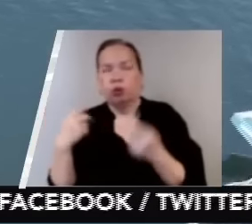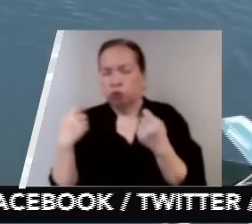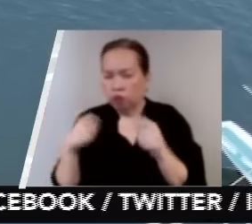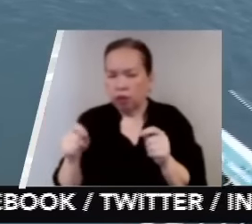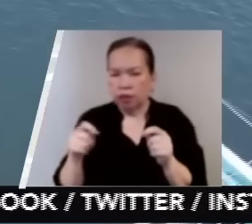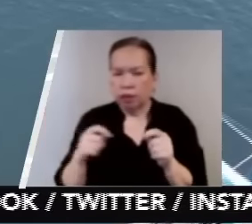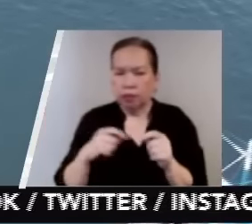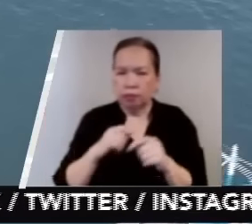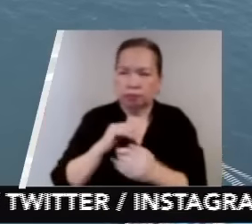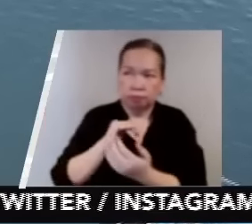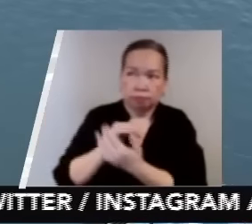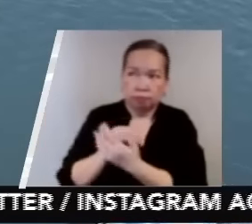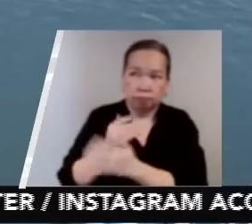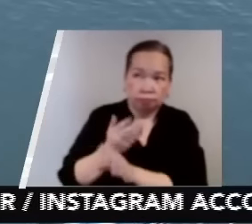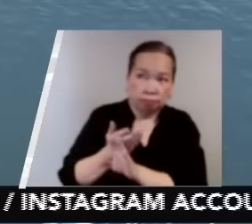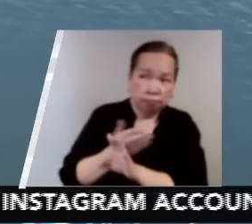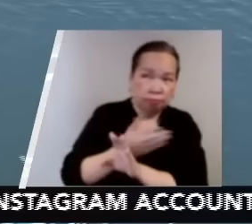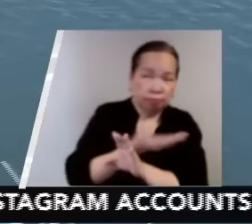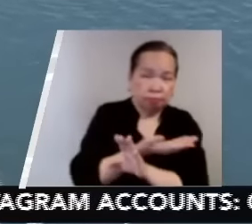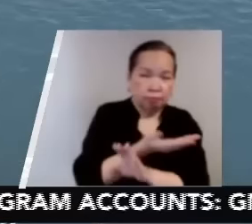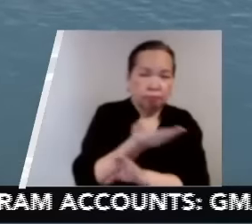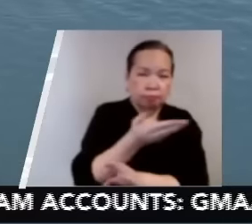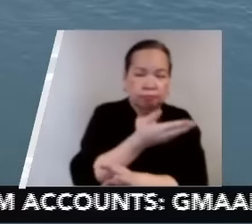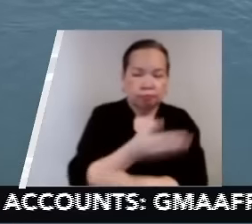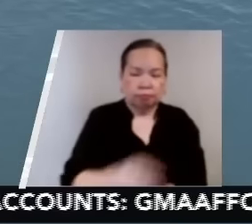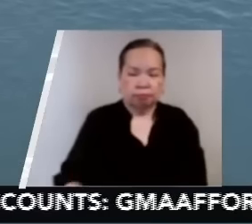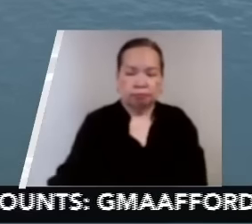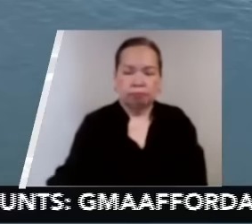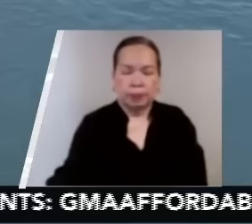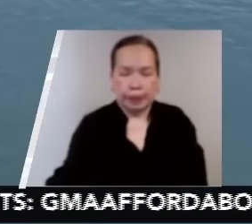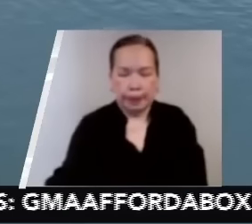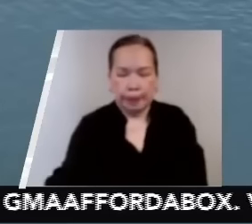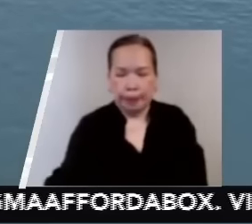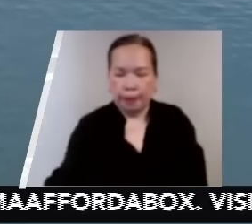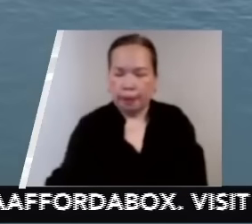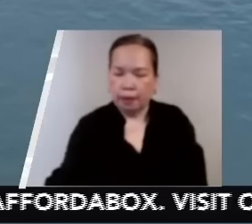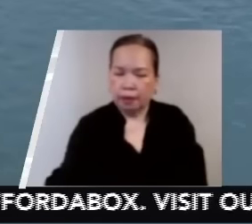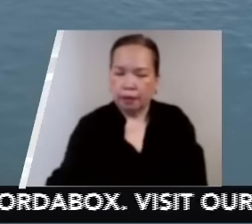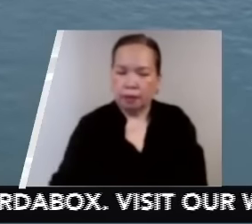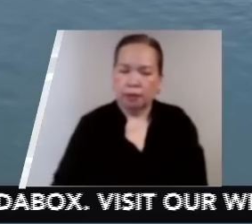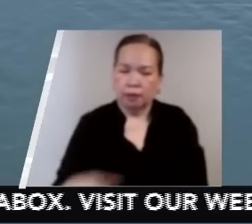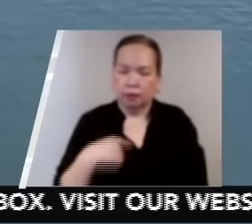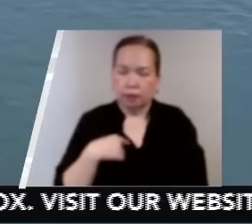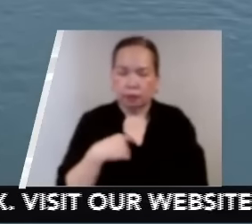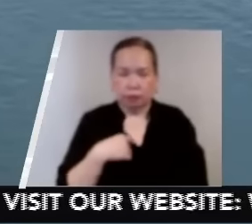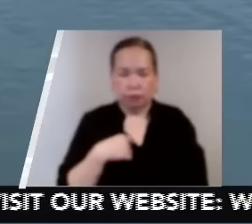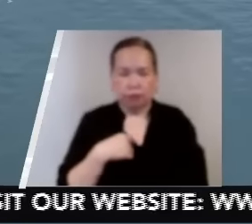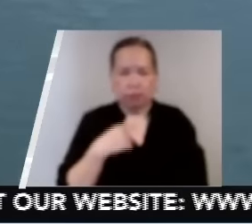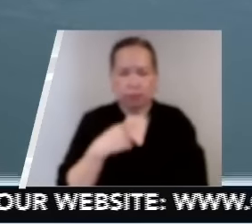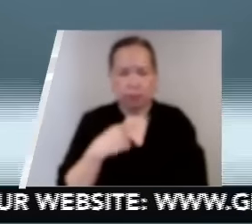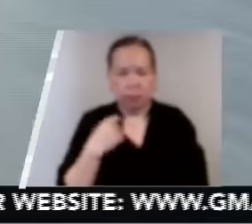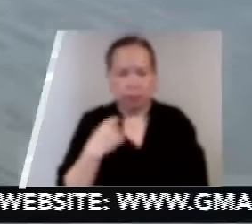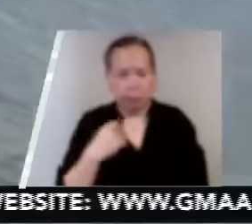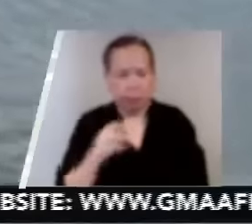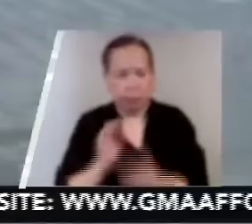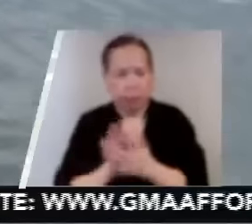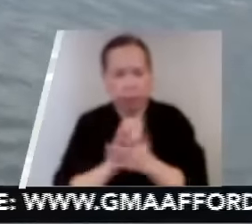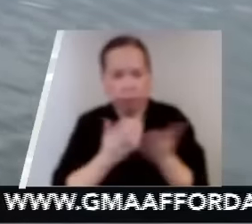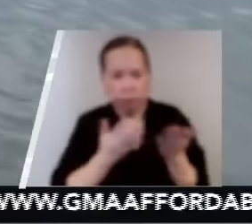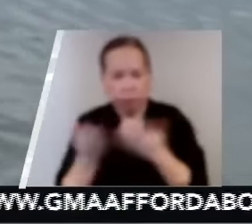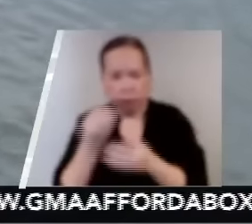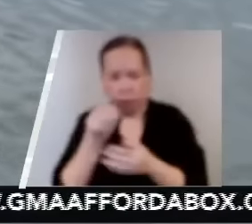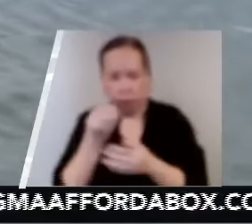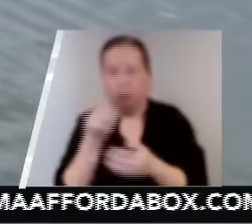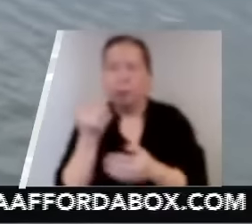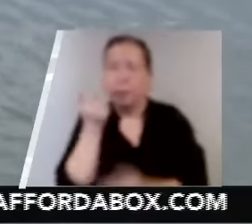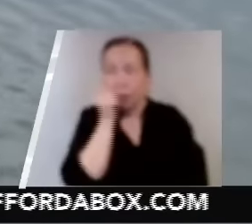defens kung kayang takbuhan pananawagan po namin ay yung portable radio para makapag kami mga impormasyon sa s ang pinagutos